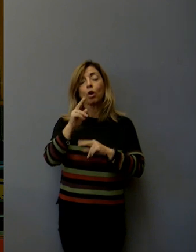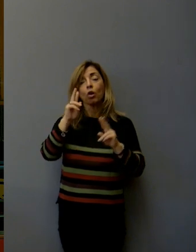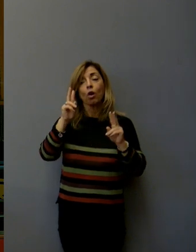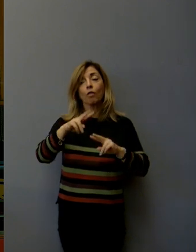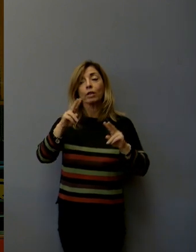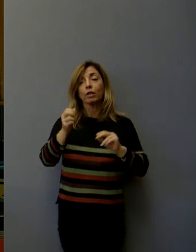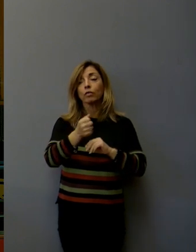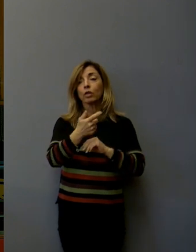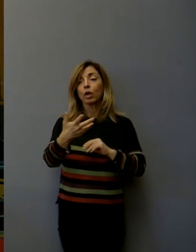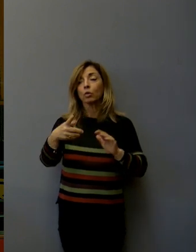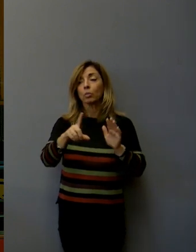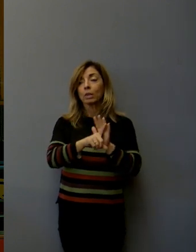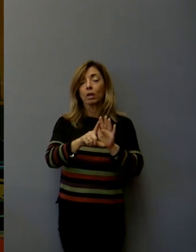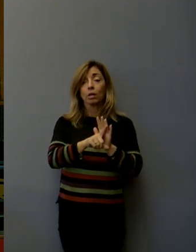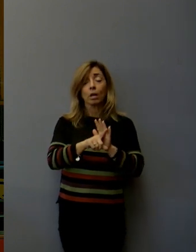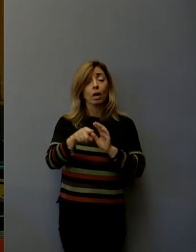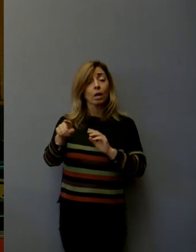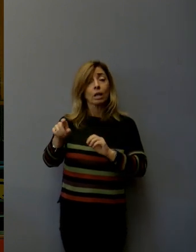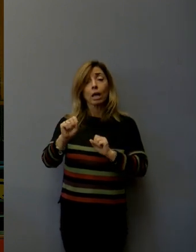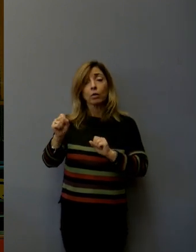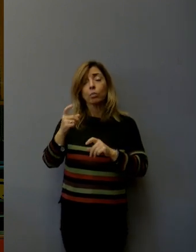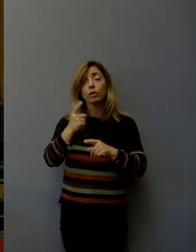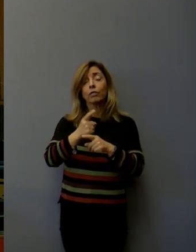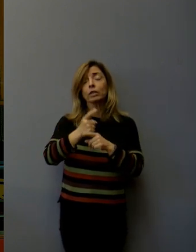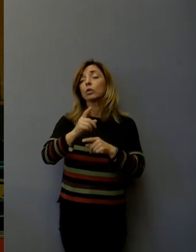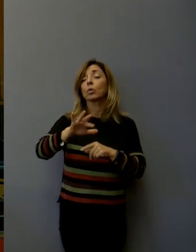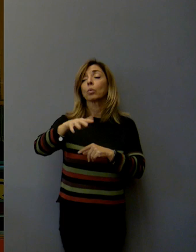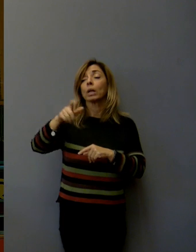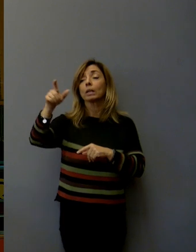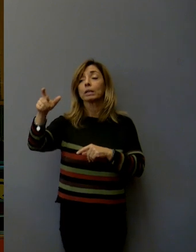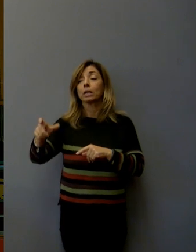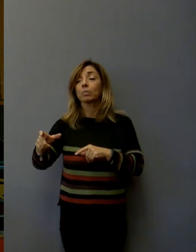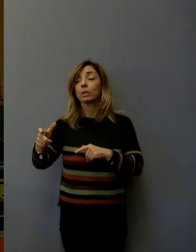un'altra persona lei non può deve essere un'altra persona